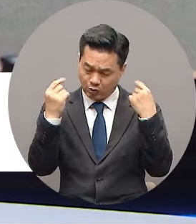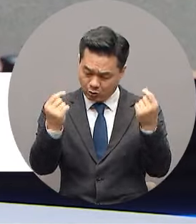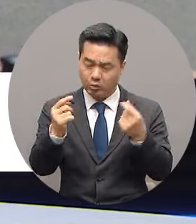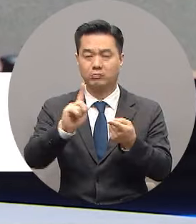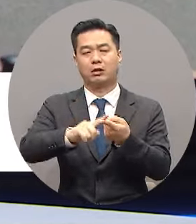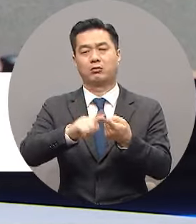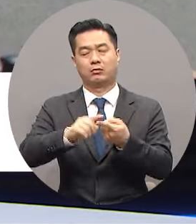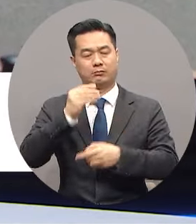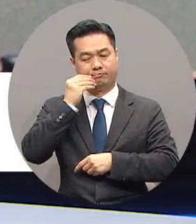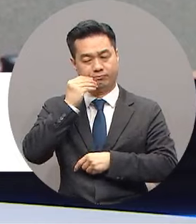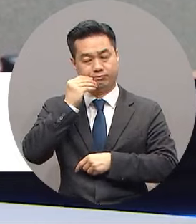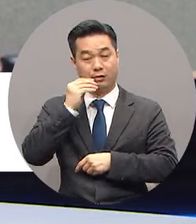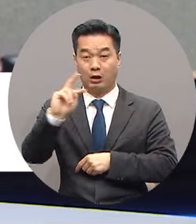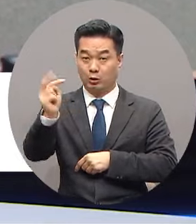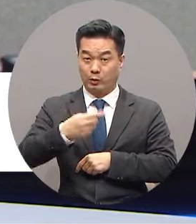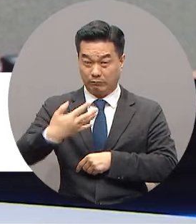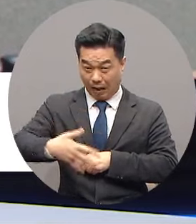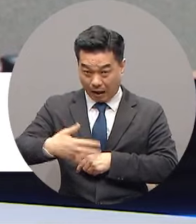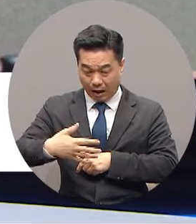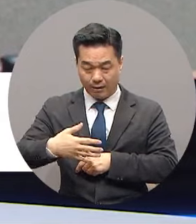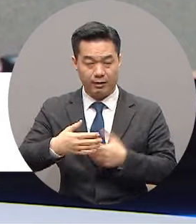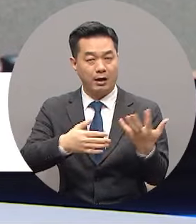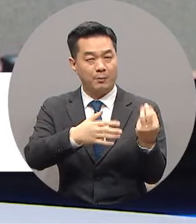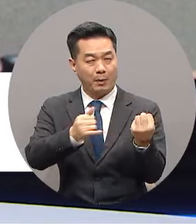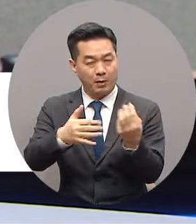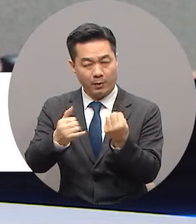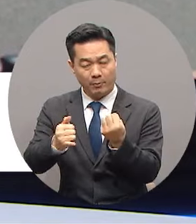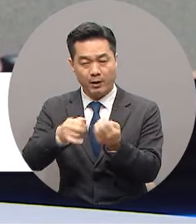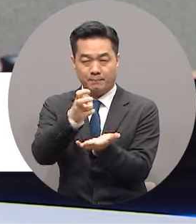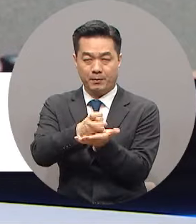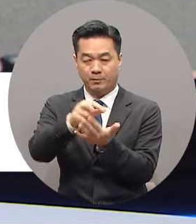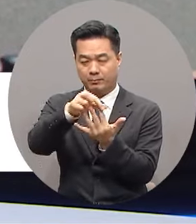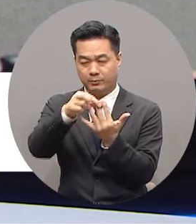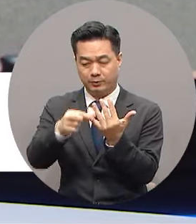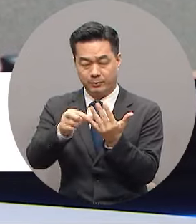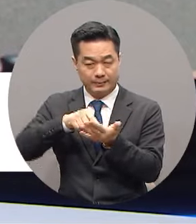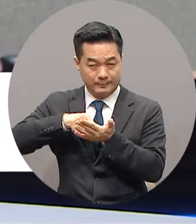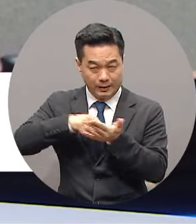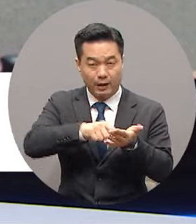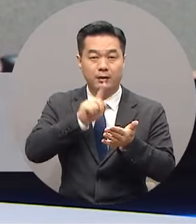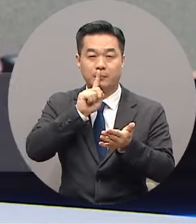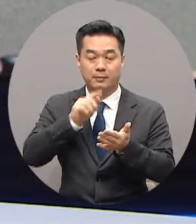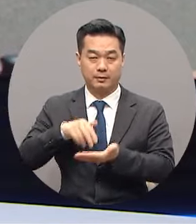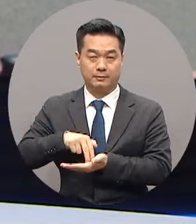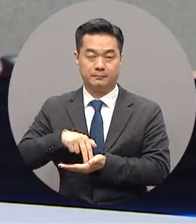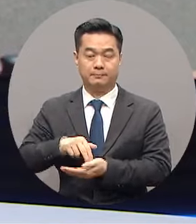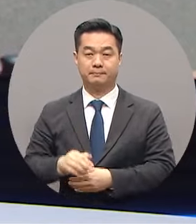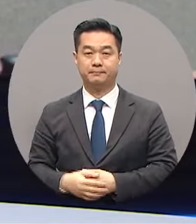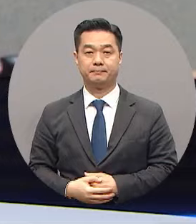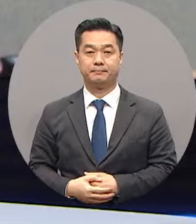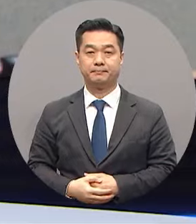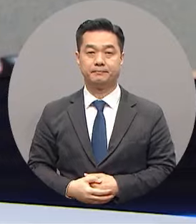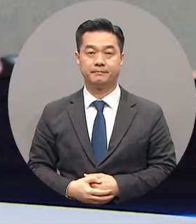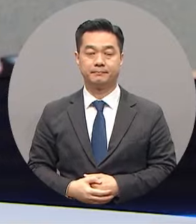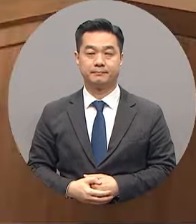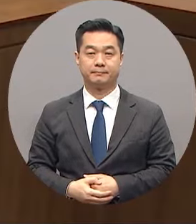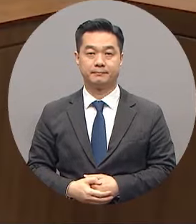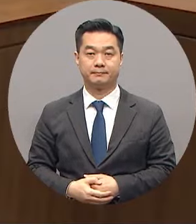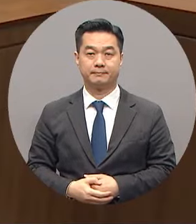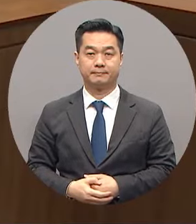정부는 오늘부터 미복귀 전공의 현황을 파악해 법적 절차에 돌입한다는 입장입니다. 지윤수 기자의 보도입니다.